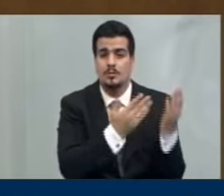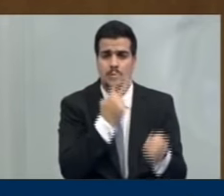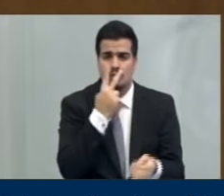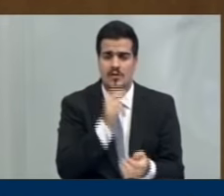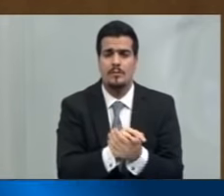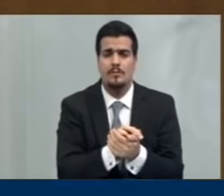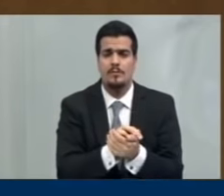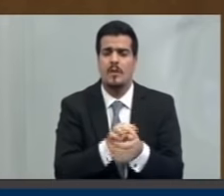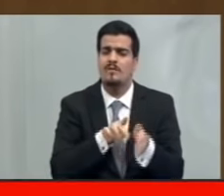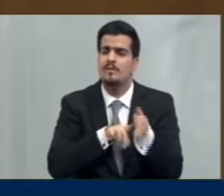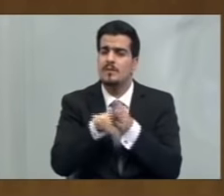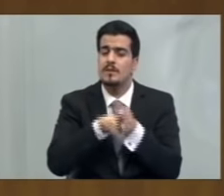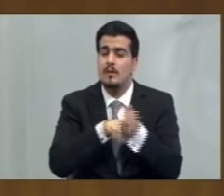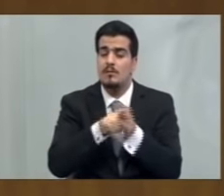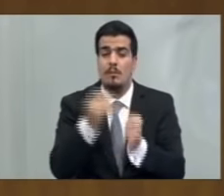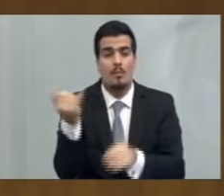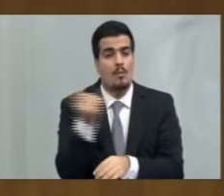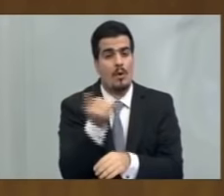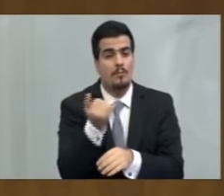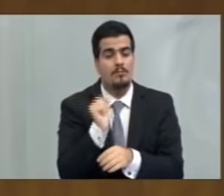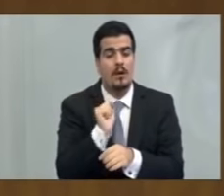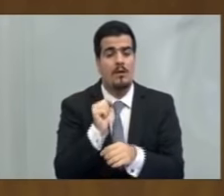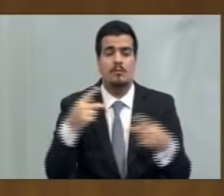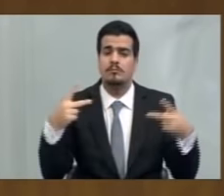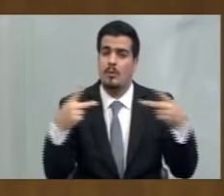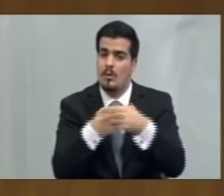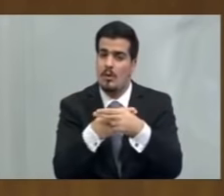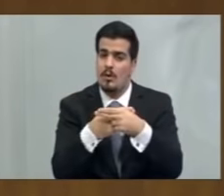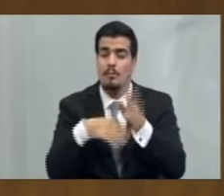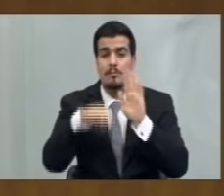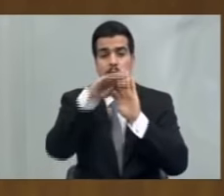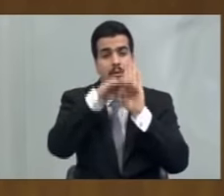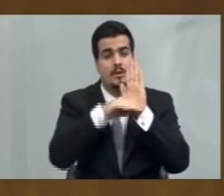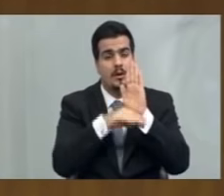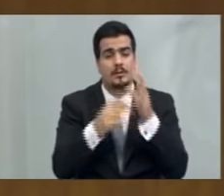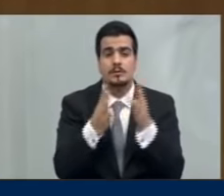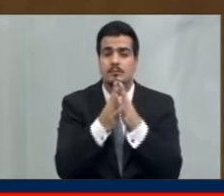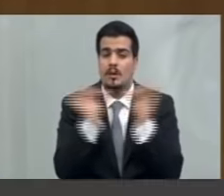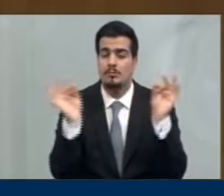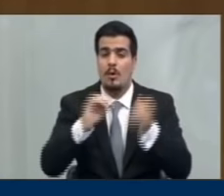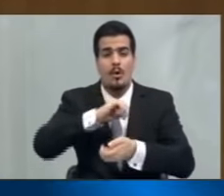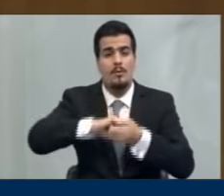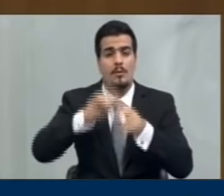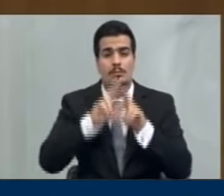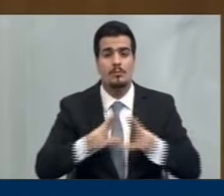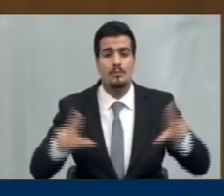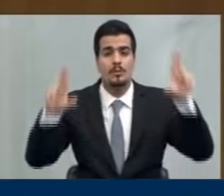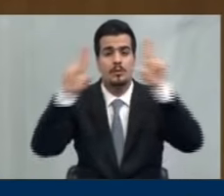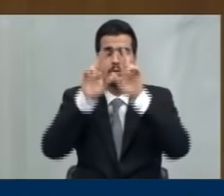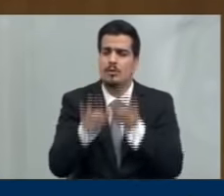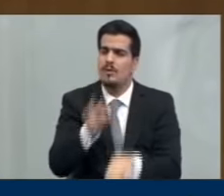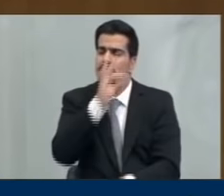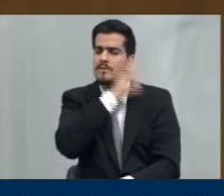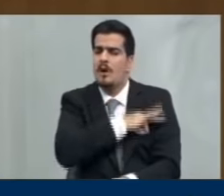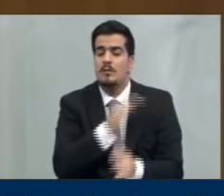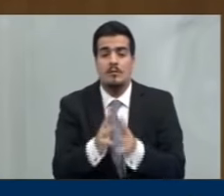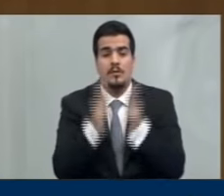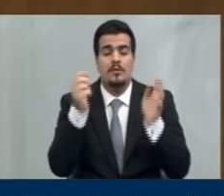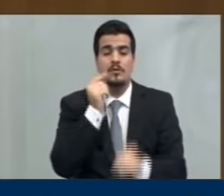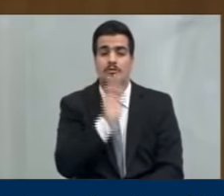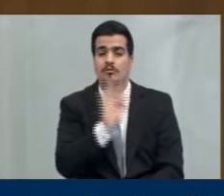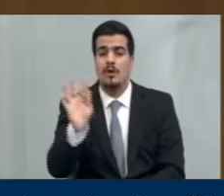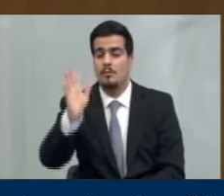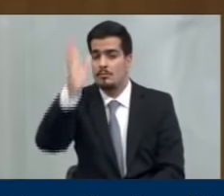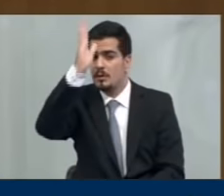مكافحة الفساد أولوية للحكومة العراقية والبرنامج الإنمائي للأمم المتحدة، وله فوائد للشعب العراقي